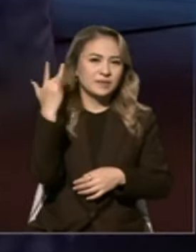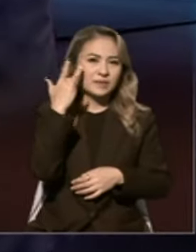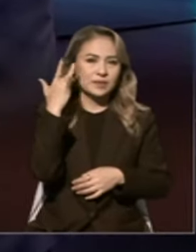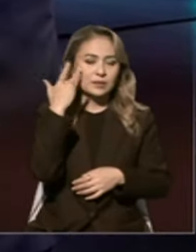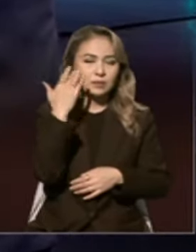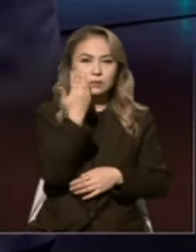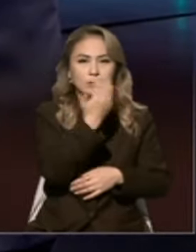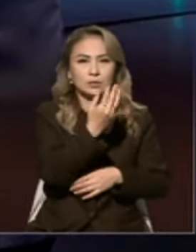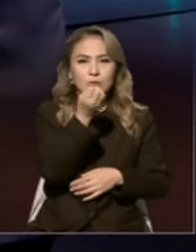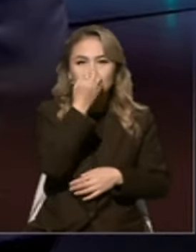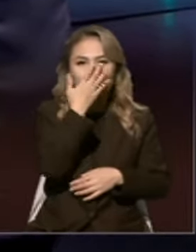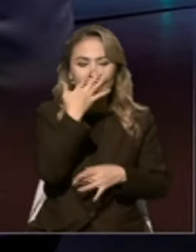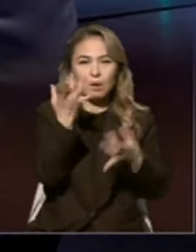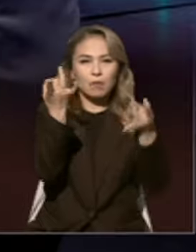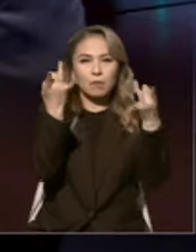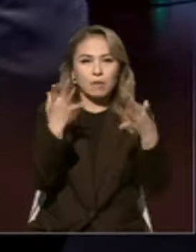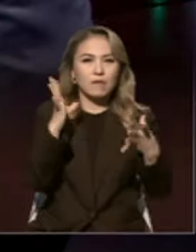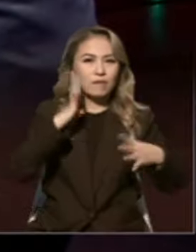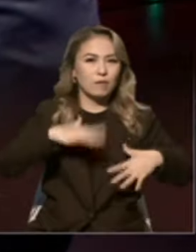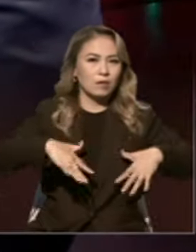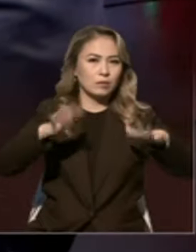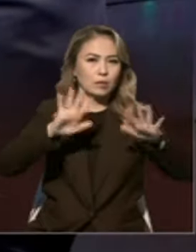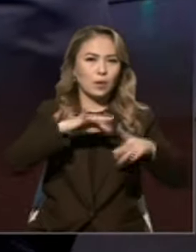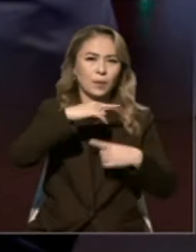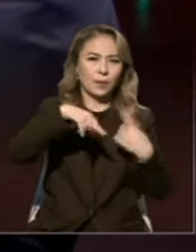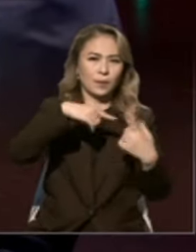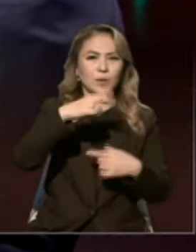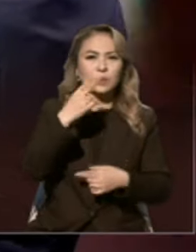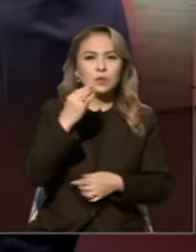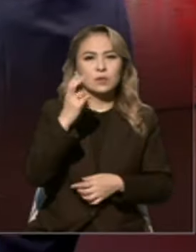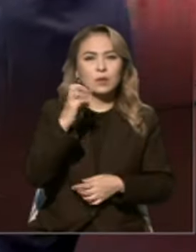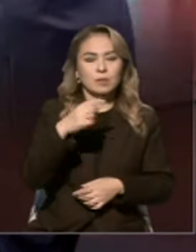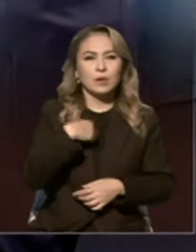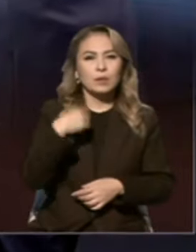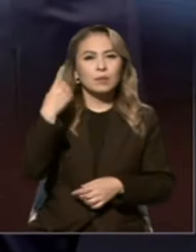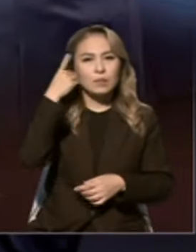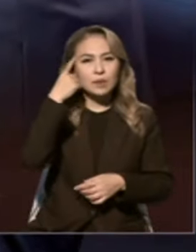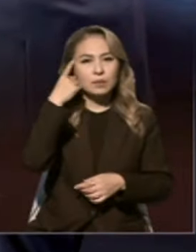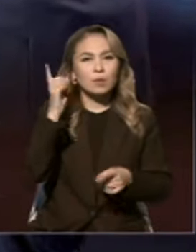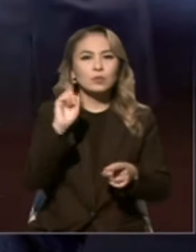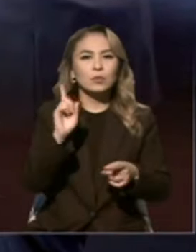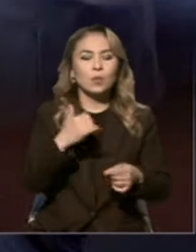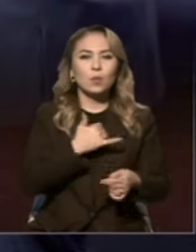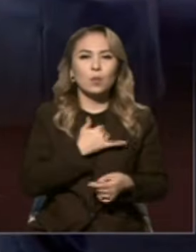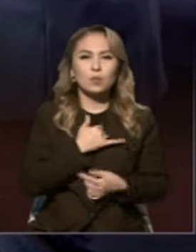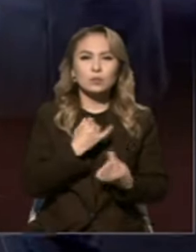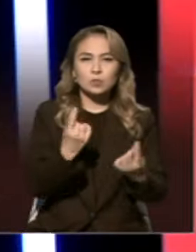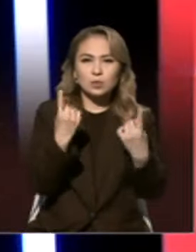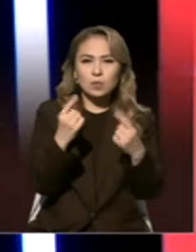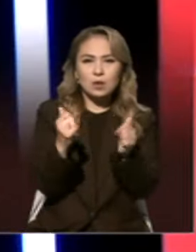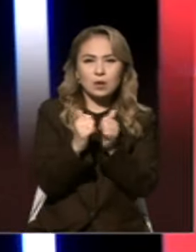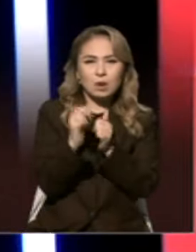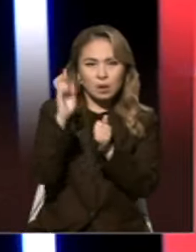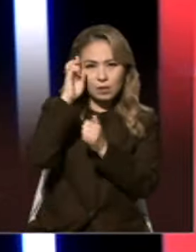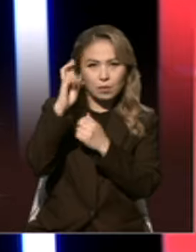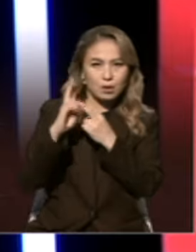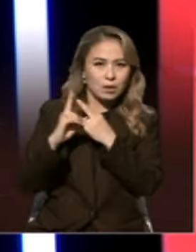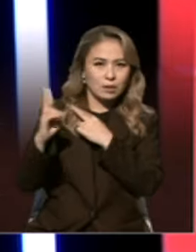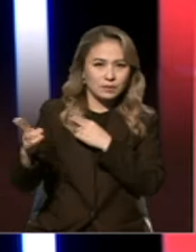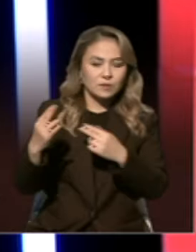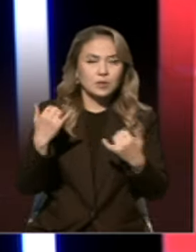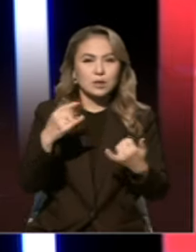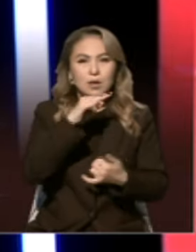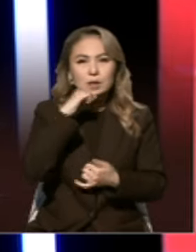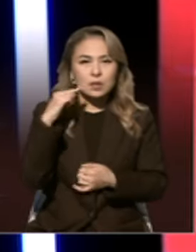Жай ғана су тасқын емес, былай қарап отырсаңыз. Әрине, біздің жағдайымыз күрделі. Мен түсінемін оның барлығын. Тіпті қазір көршілес мемлекеттерде болып жатқан жағдайды бәріміз көріп отырмыз.